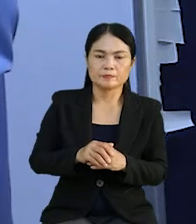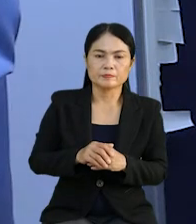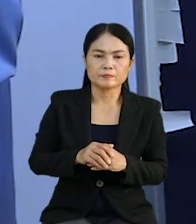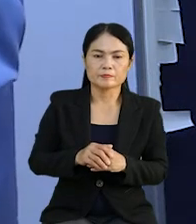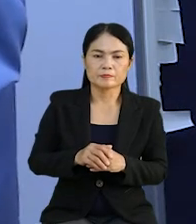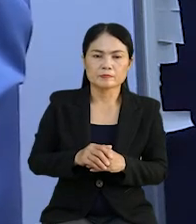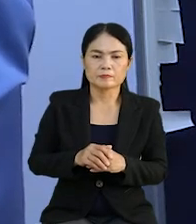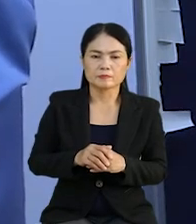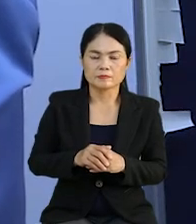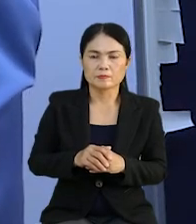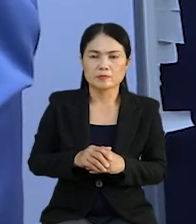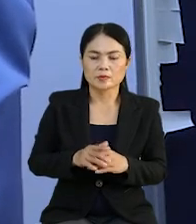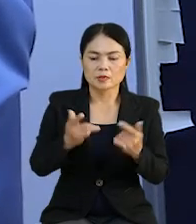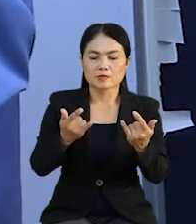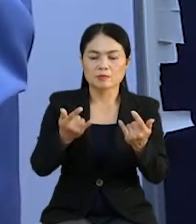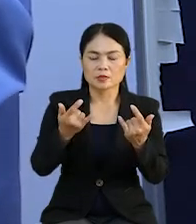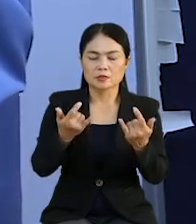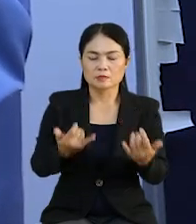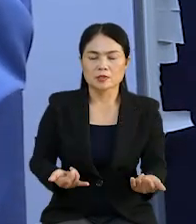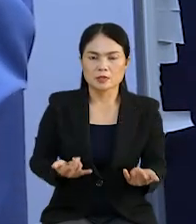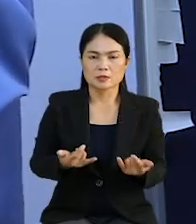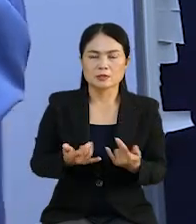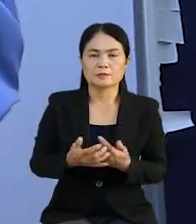ปีนี้อันดับปัจจุบันนะก่อน